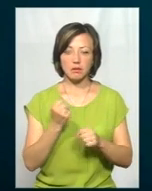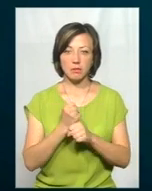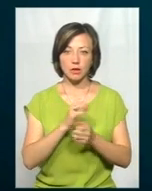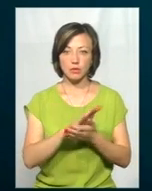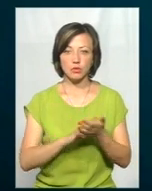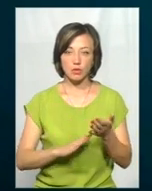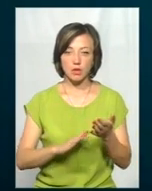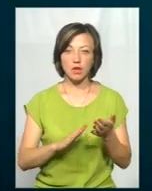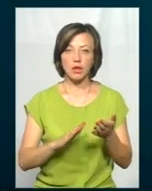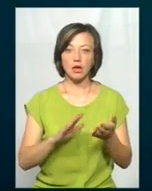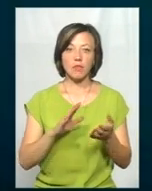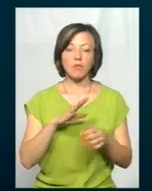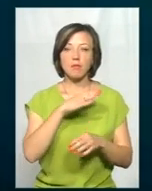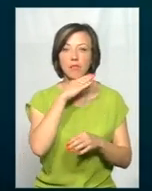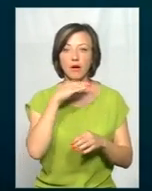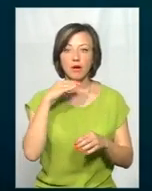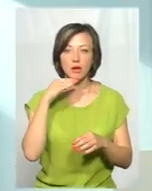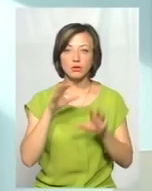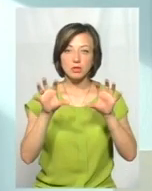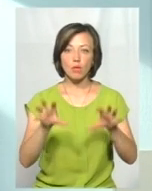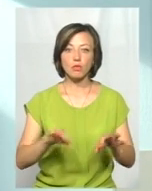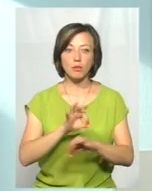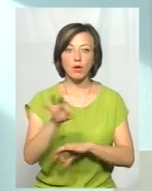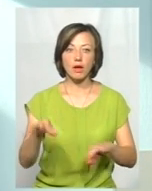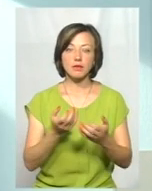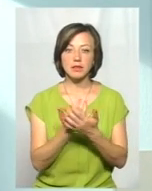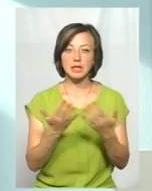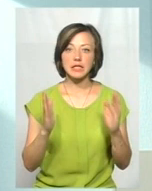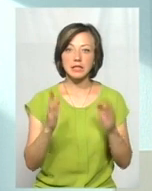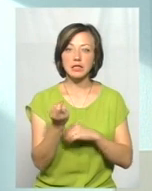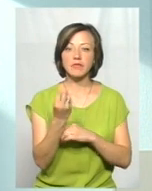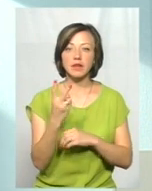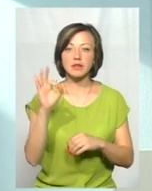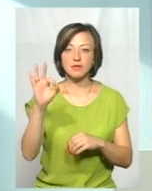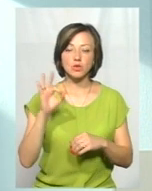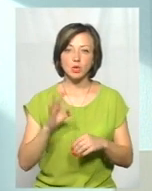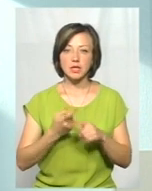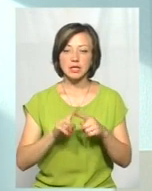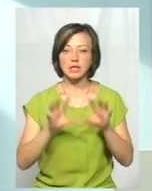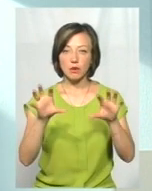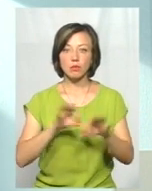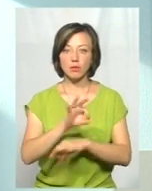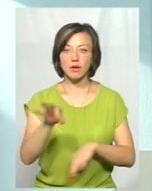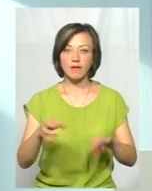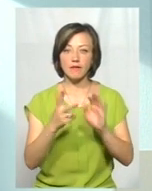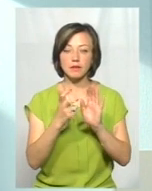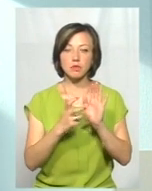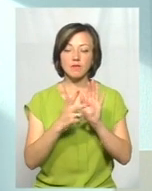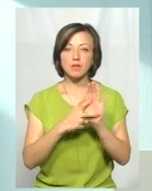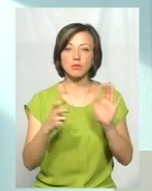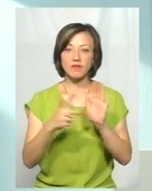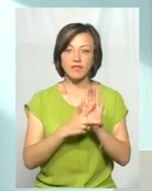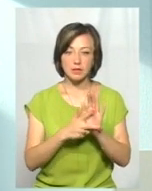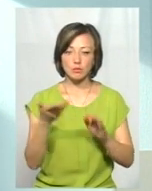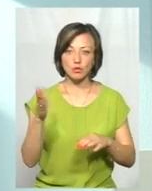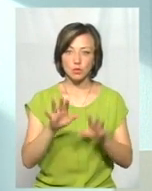воно напродукувало стільки законопроєктів різноманітних, і тільки 12% цих законопроєктів, це 808 законопроєктів, якщо не